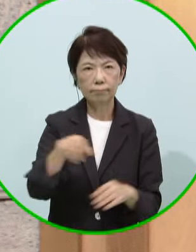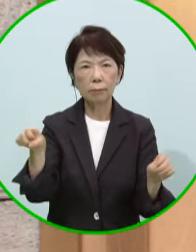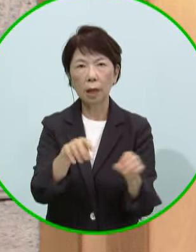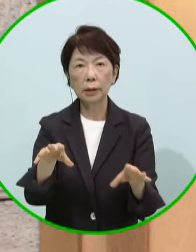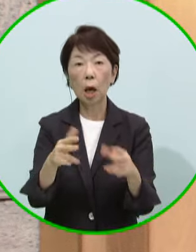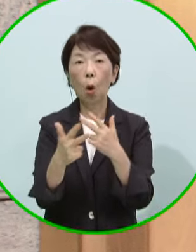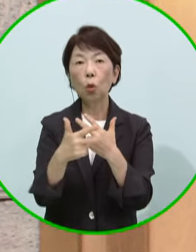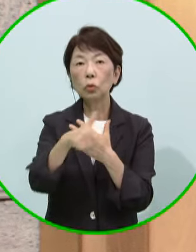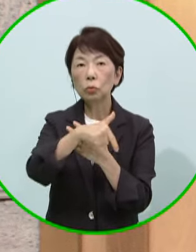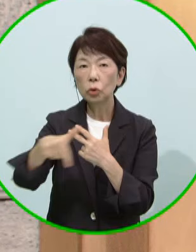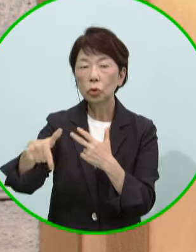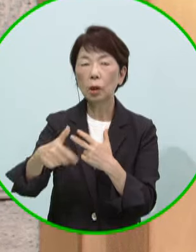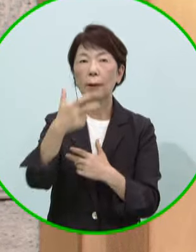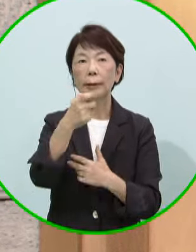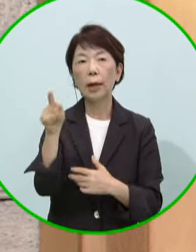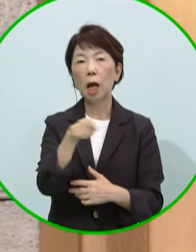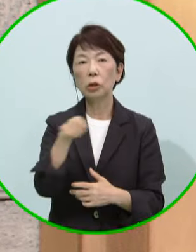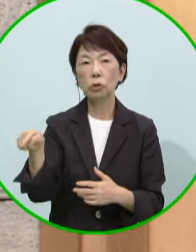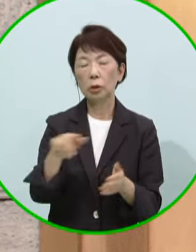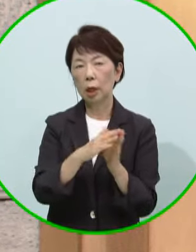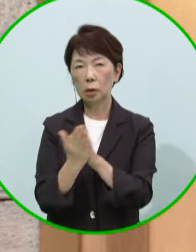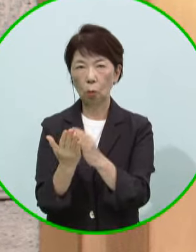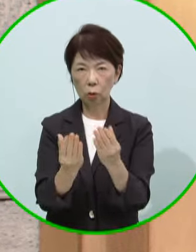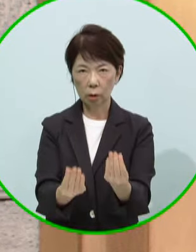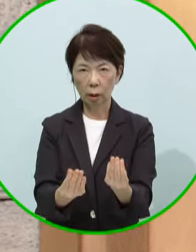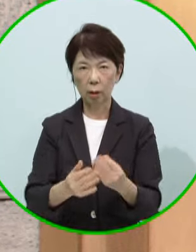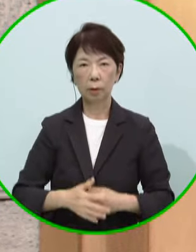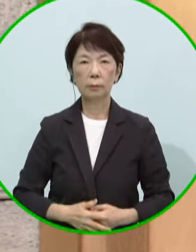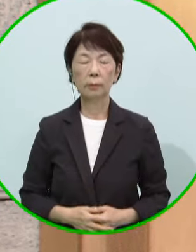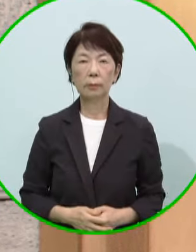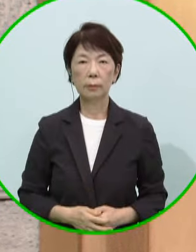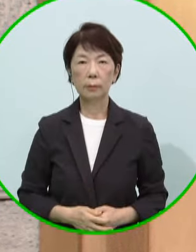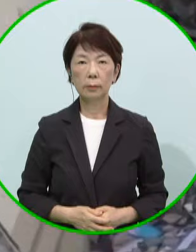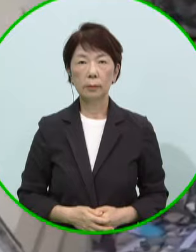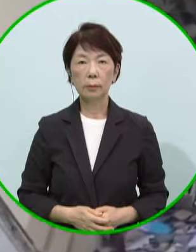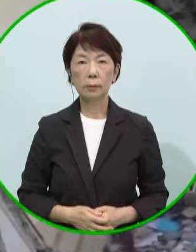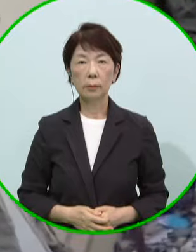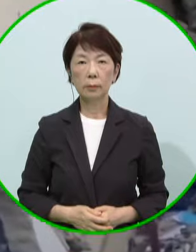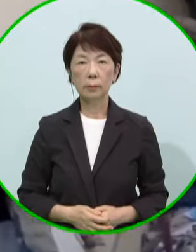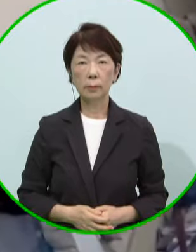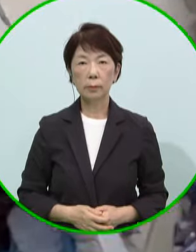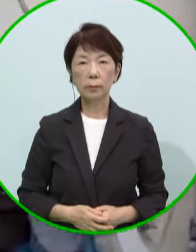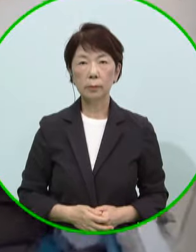部ベイトラヒアではおよそ70人が死亡しました。